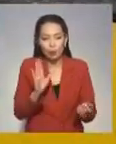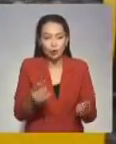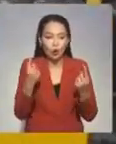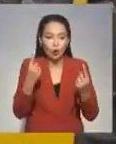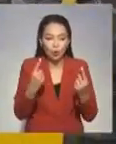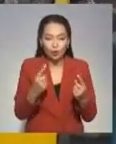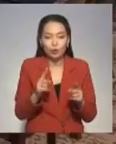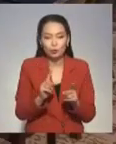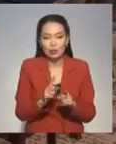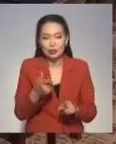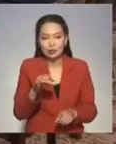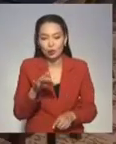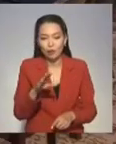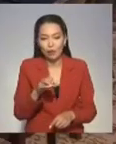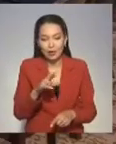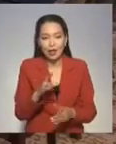ветровая электростанция.